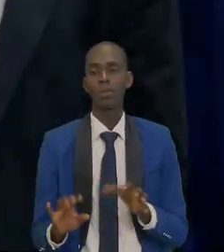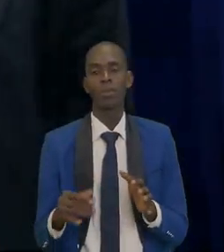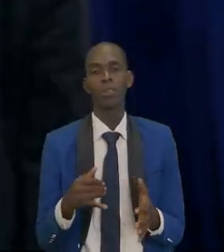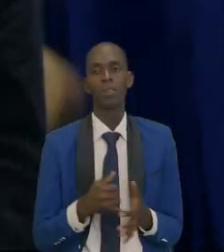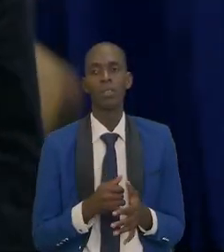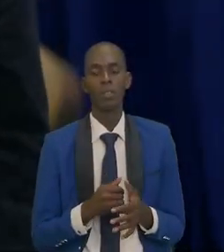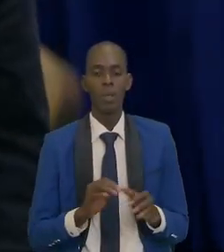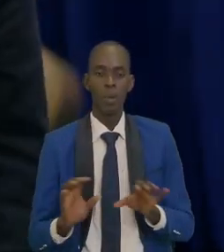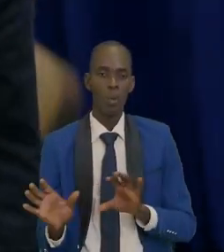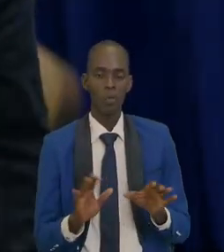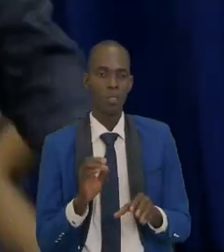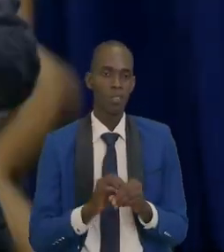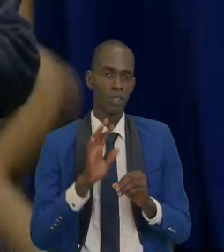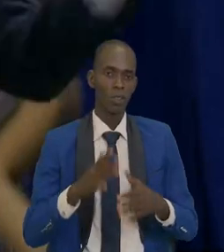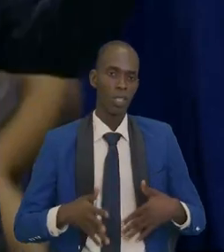L'accomplissement dans ta vie.